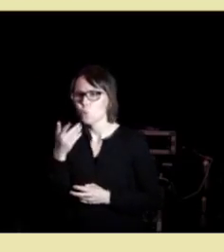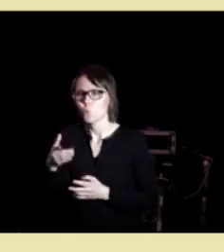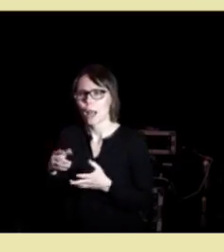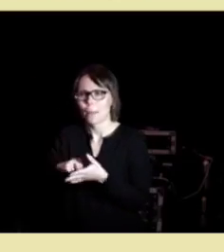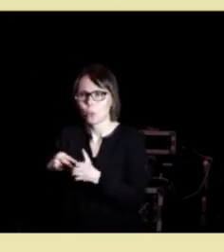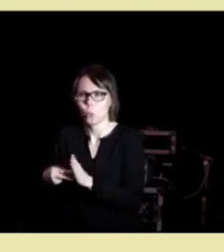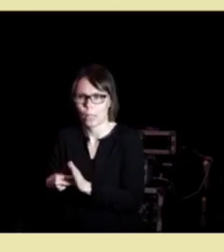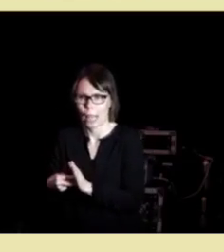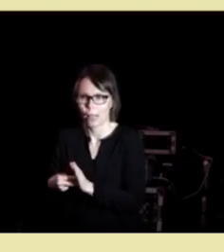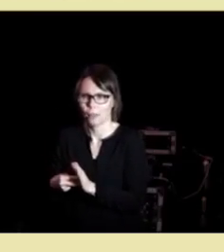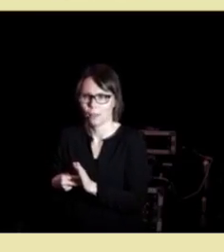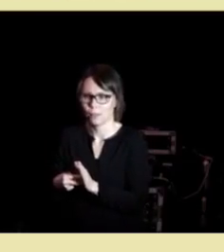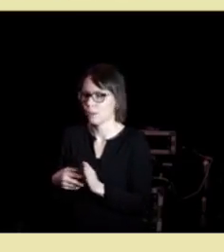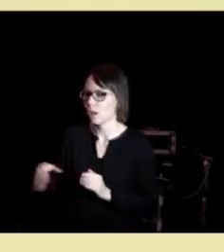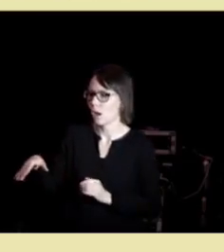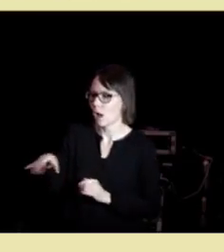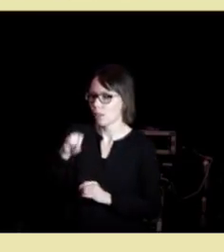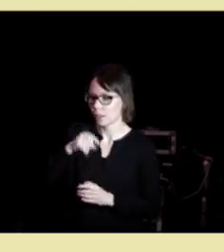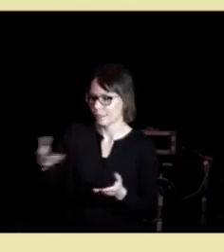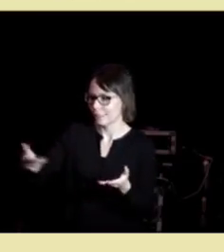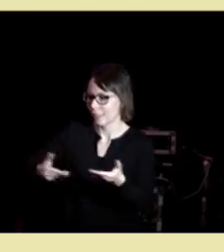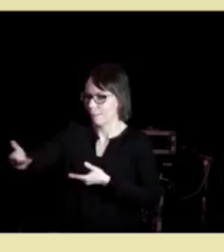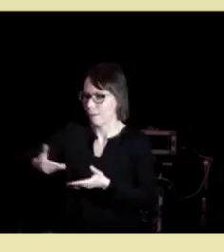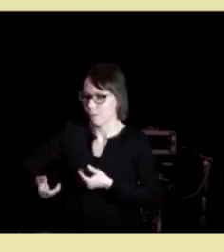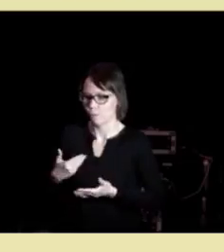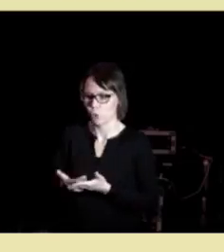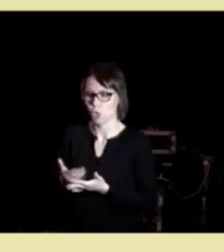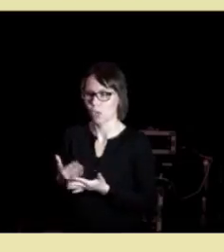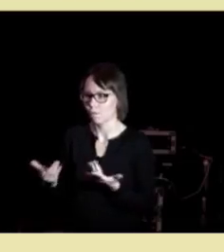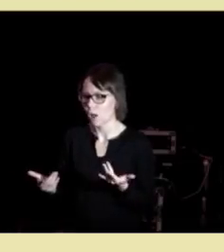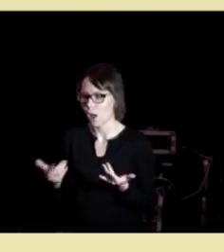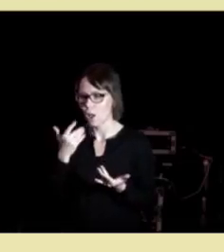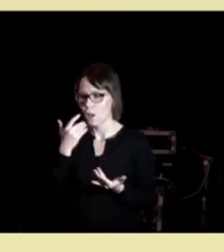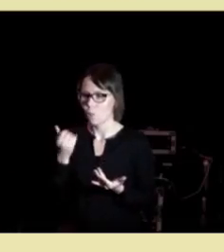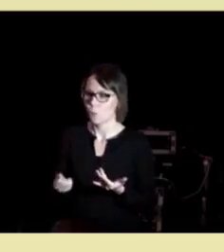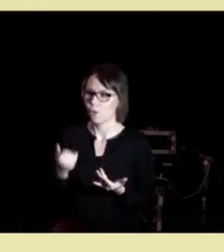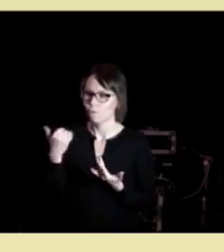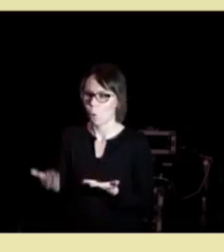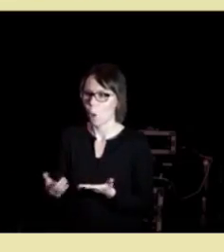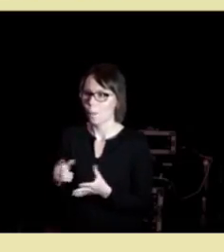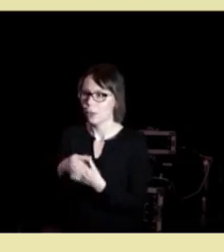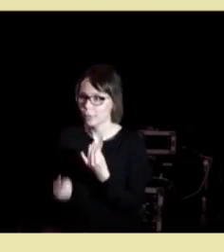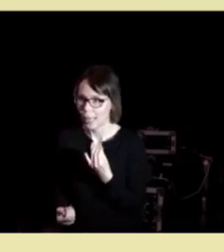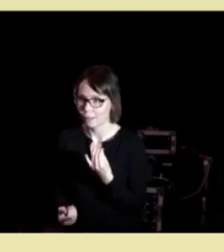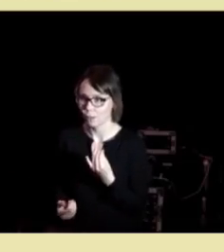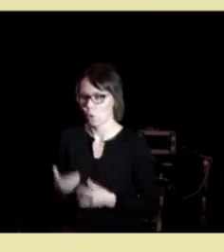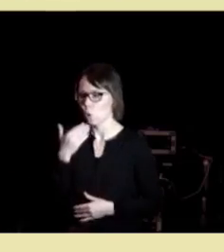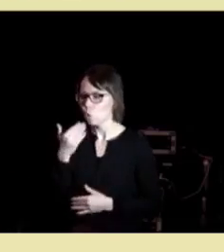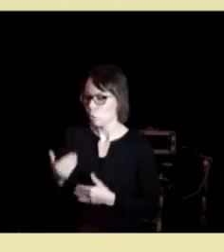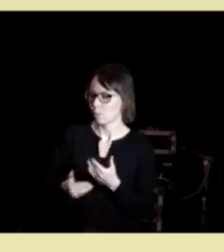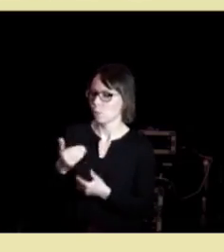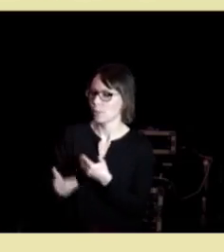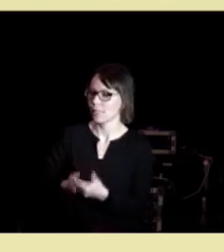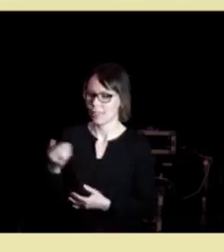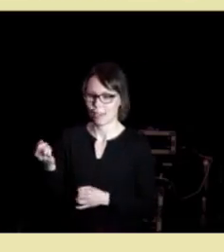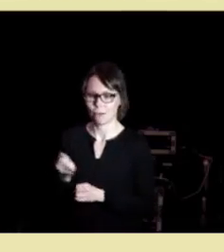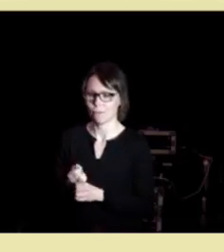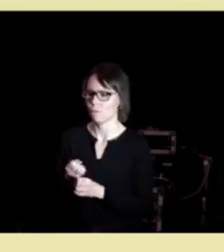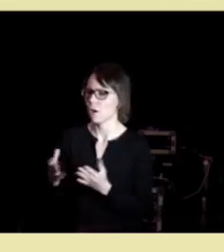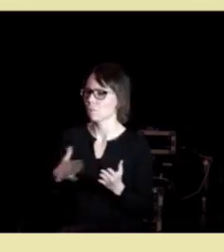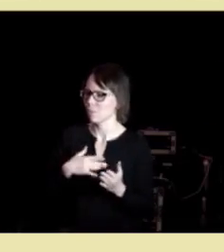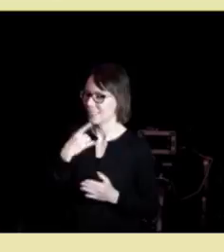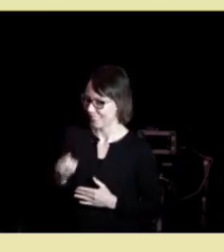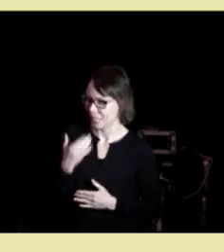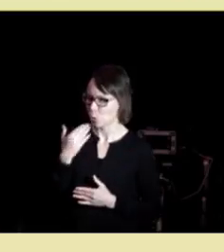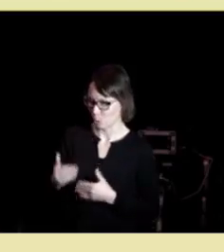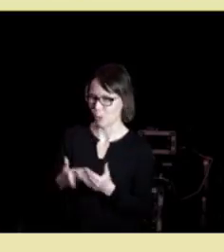Vi alle kan sende inn forslag på hva som bør få prioritet, og det er gode prosesser, eller i hvert fall mange vil si at